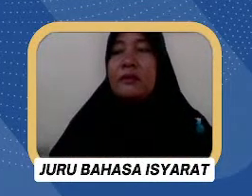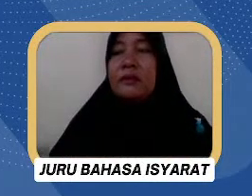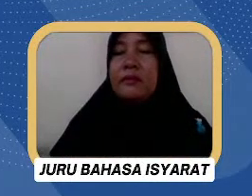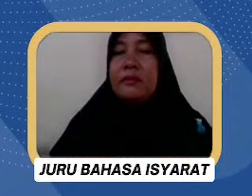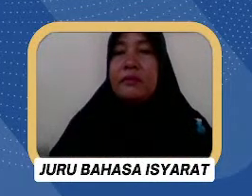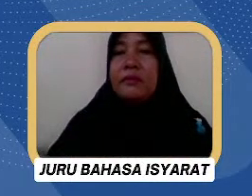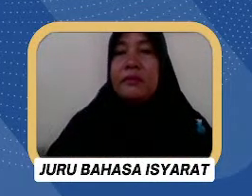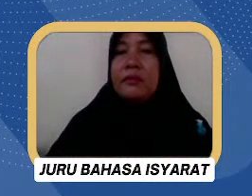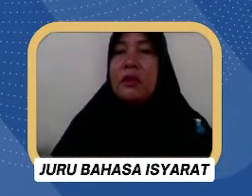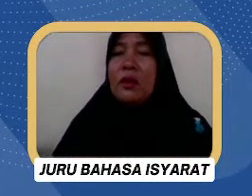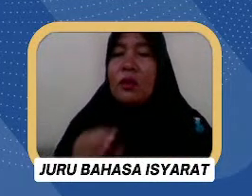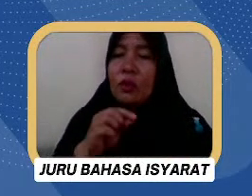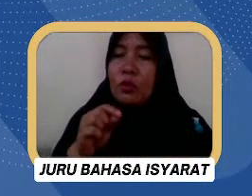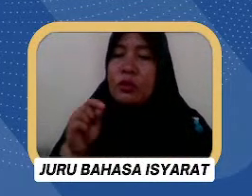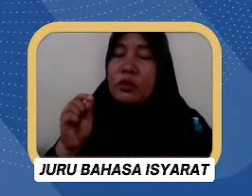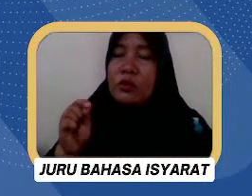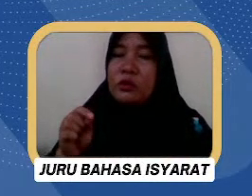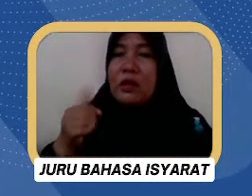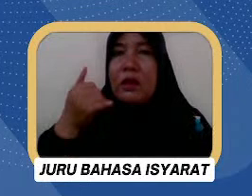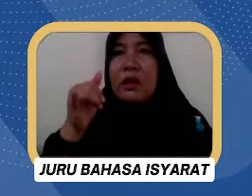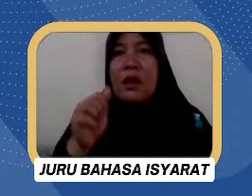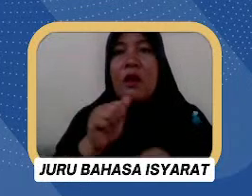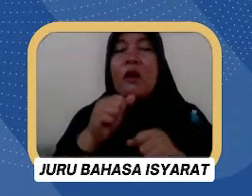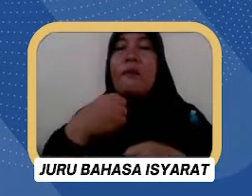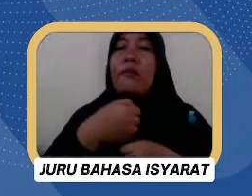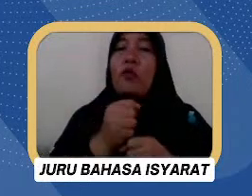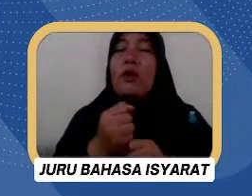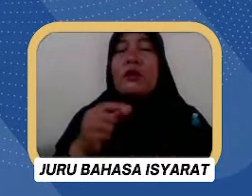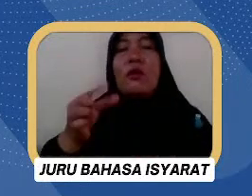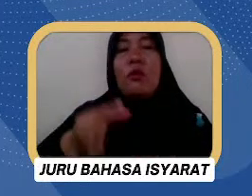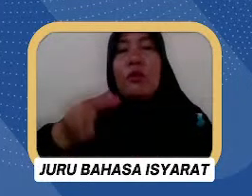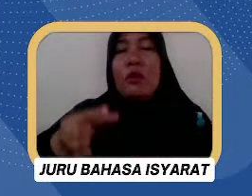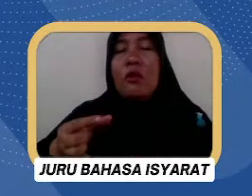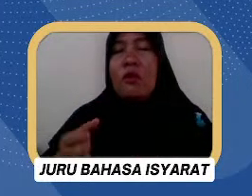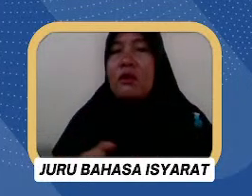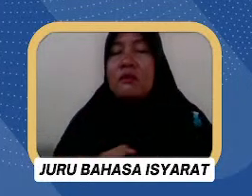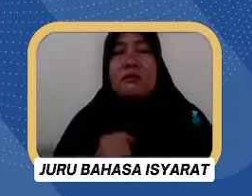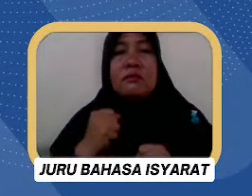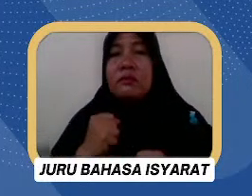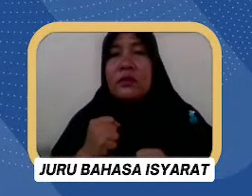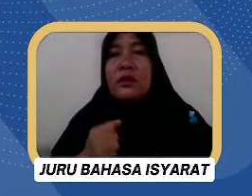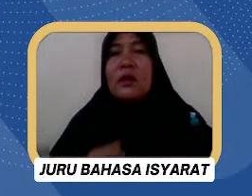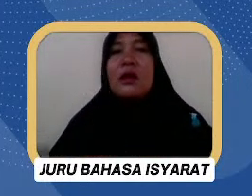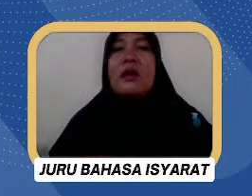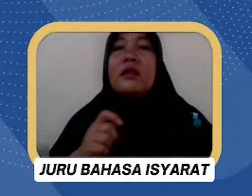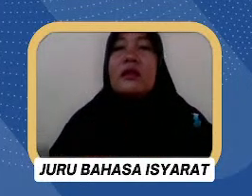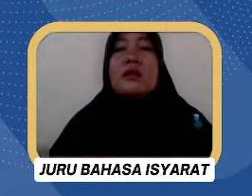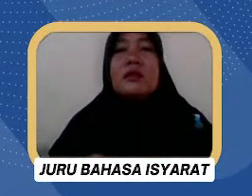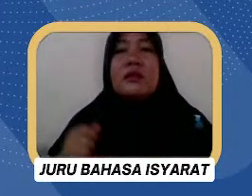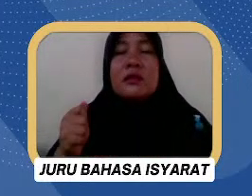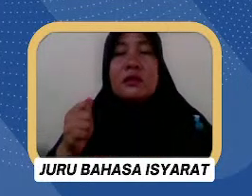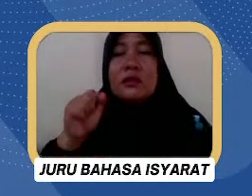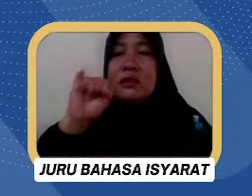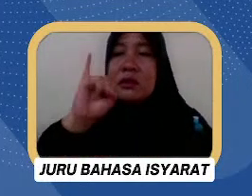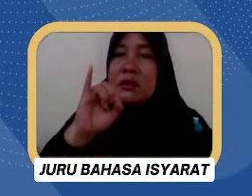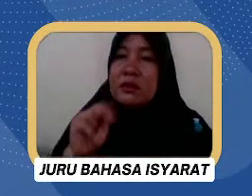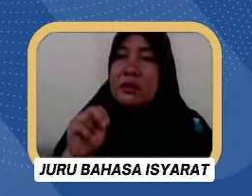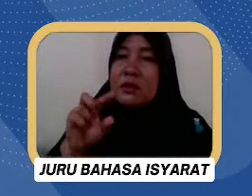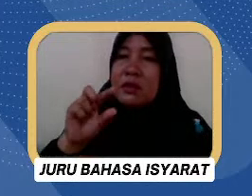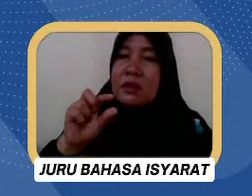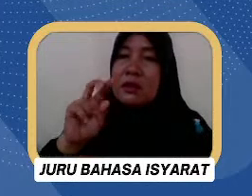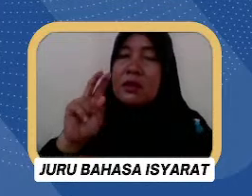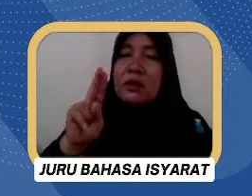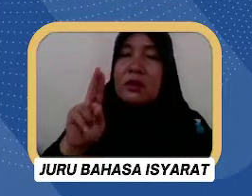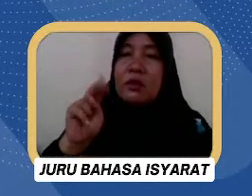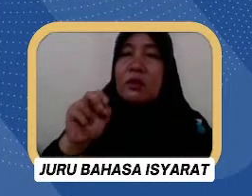Komen-komen yang membuat orang itu akan tersinggung, sehingga orang itu akan beradu